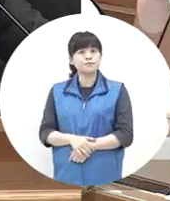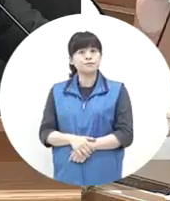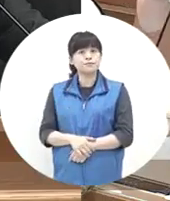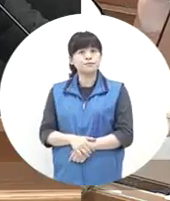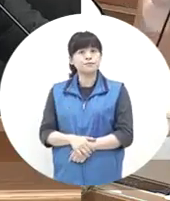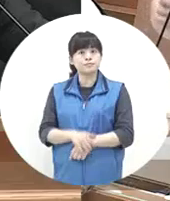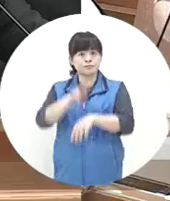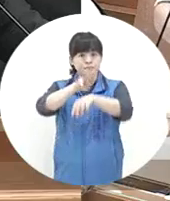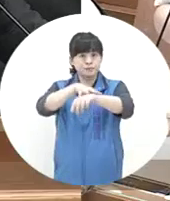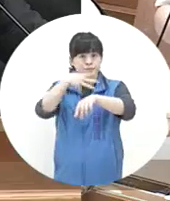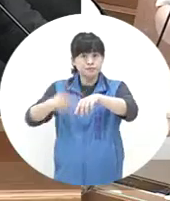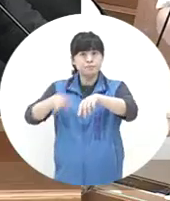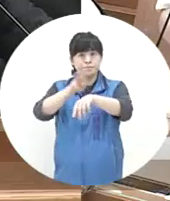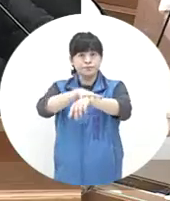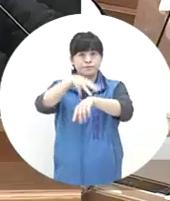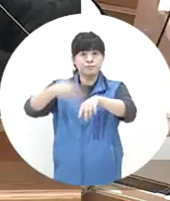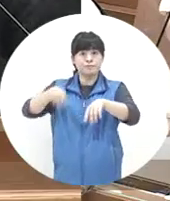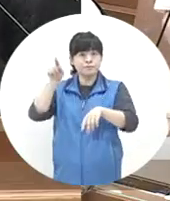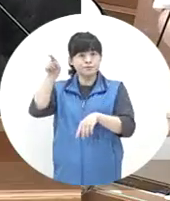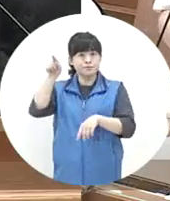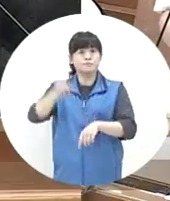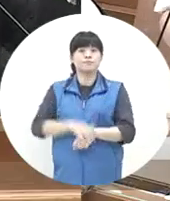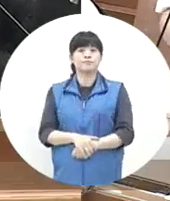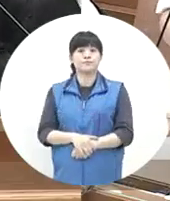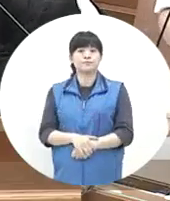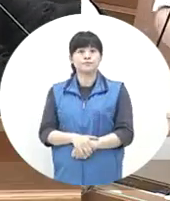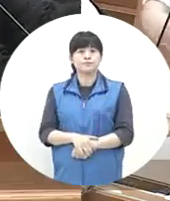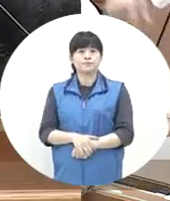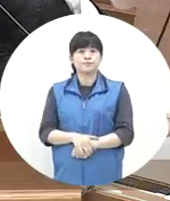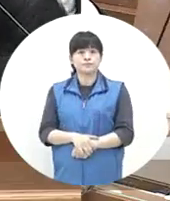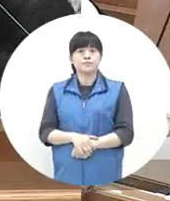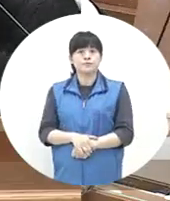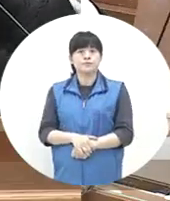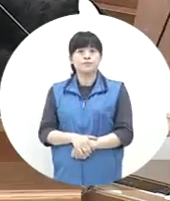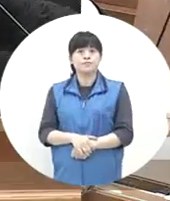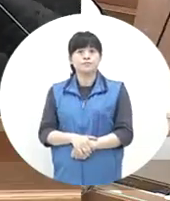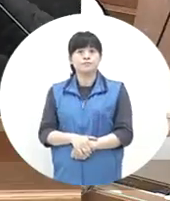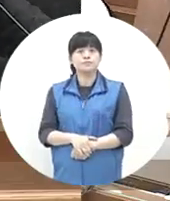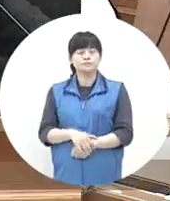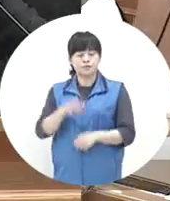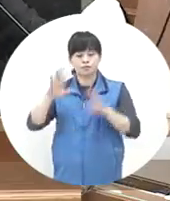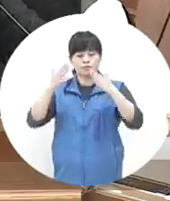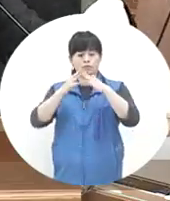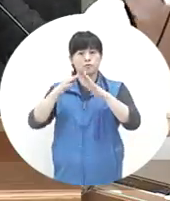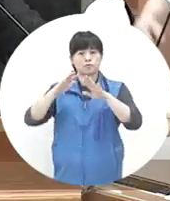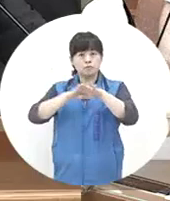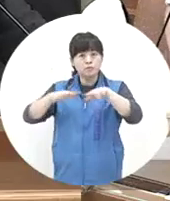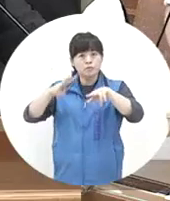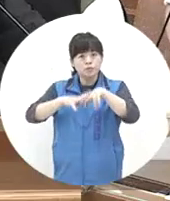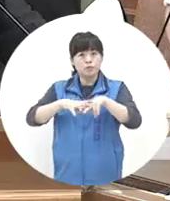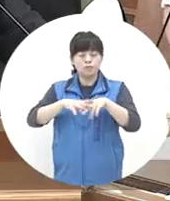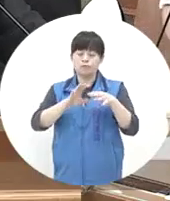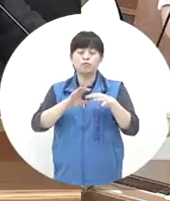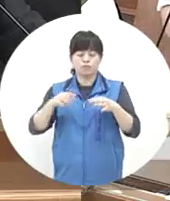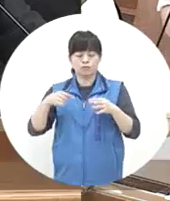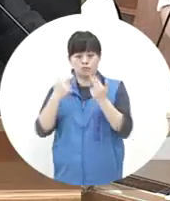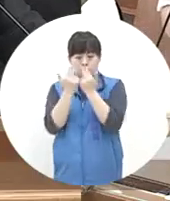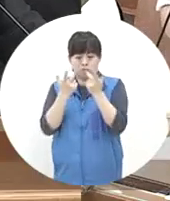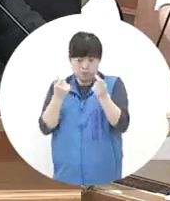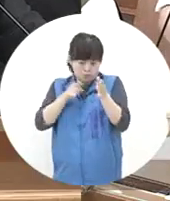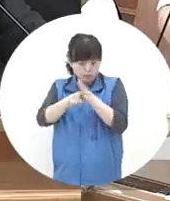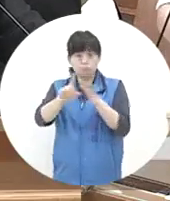水河口我知道啊。 哎呀，啊，这相关布置 是不是？还有个台北 跟国家安全很有关系，跟我们新北也是最直接